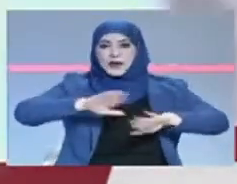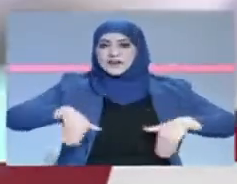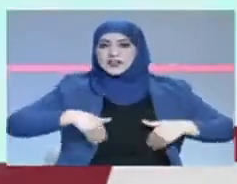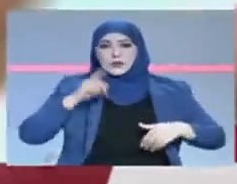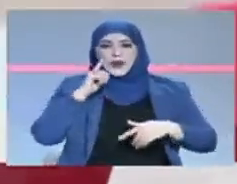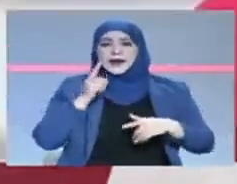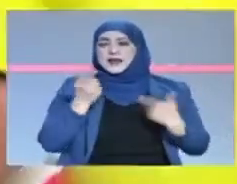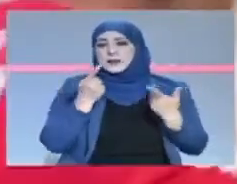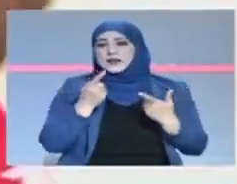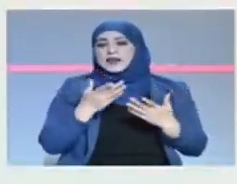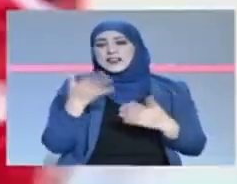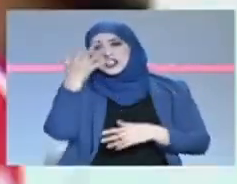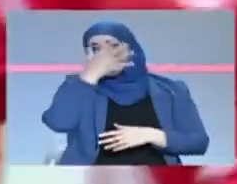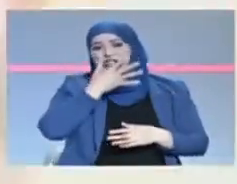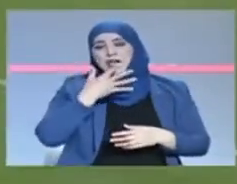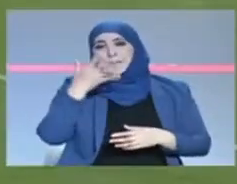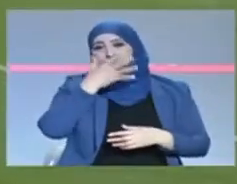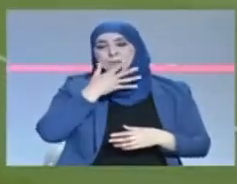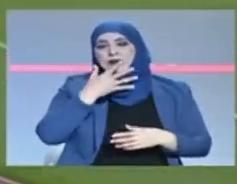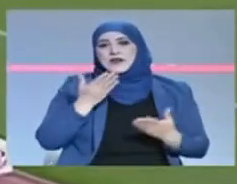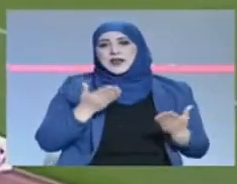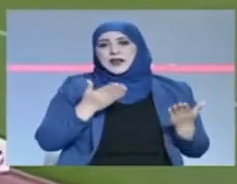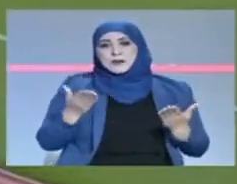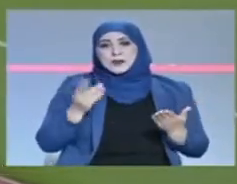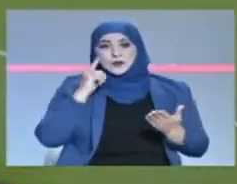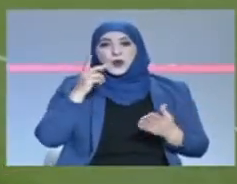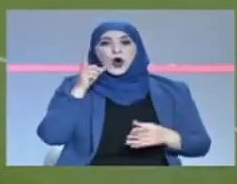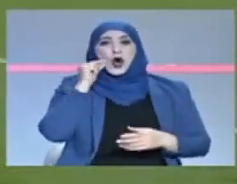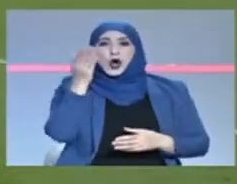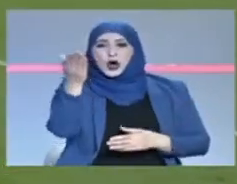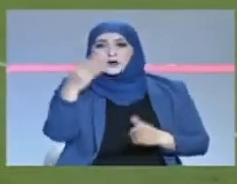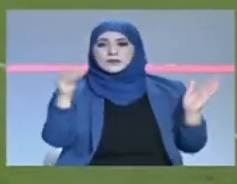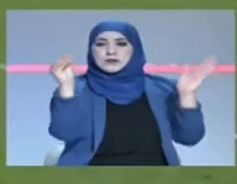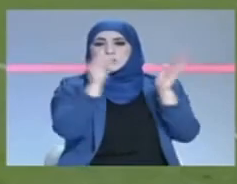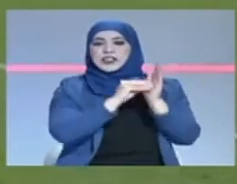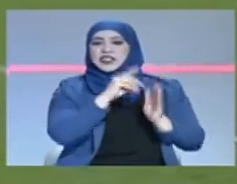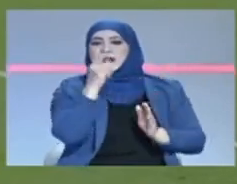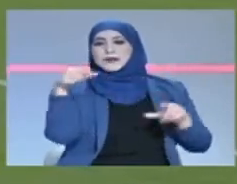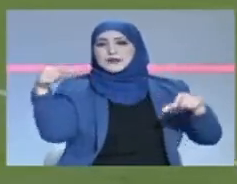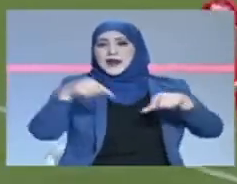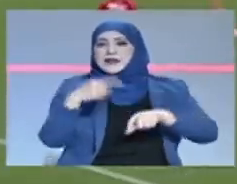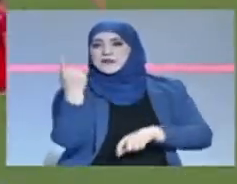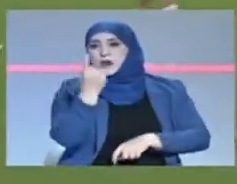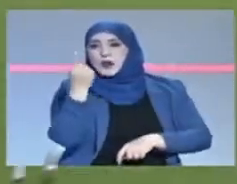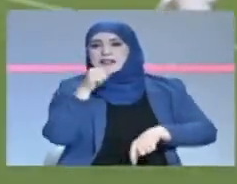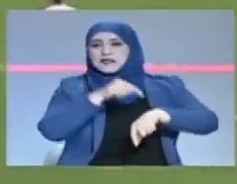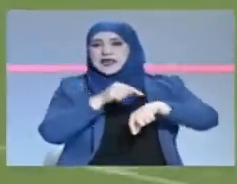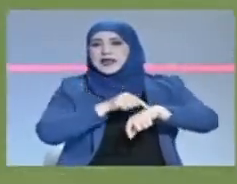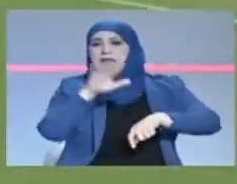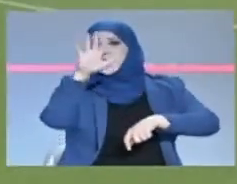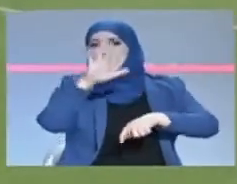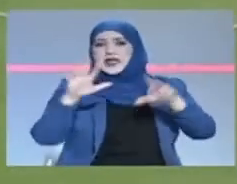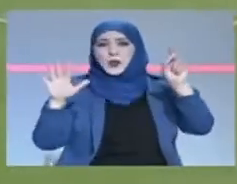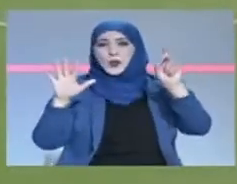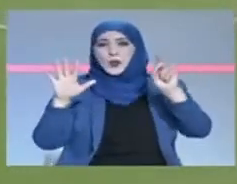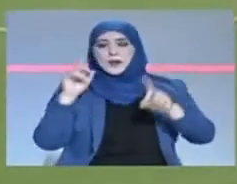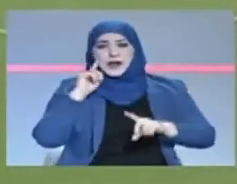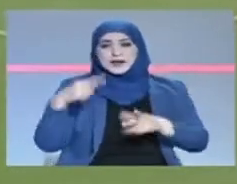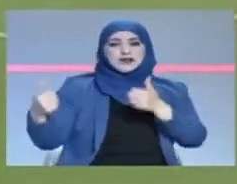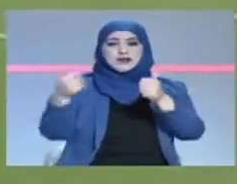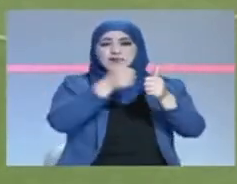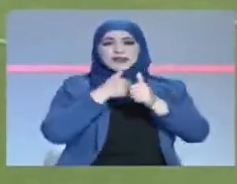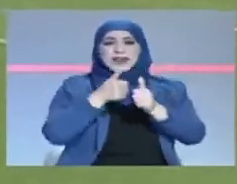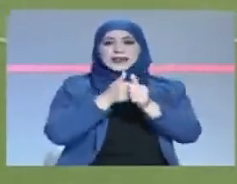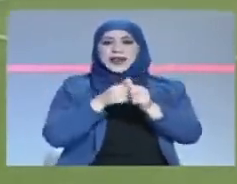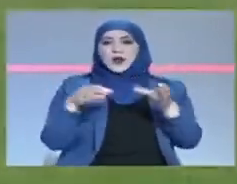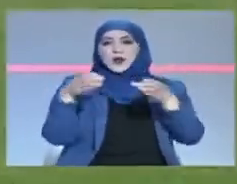من تصفيات شمال إفريقيا. وسجل شهاب العبيدي الهدف الوحيد في الدقيقة 85 ليلتحق